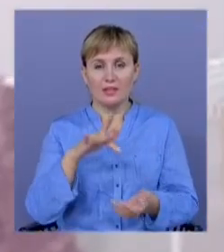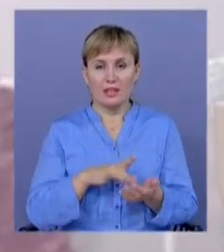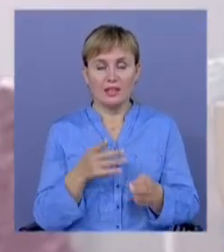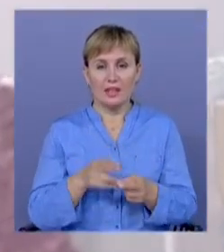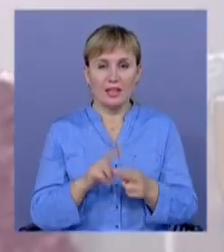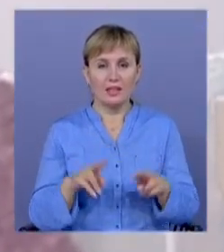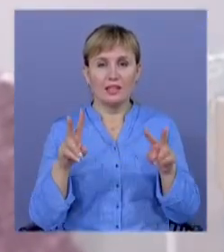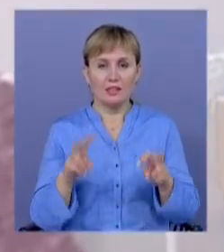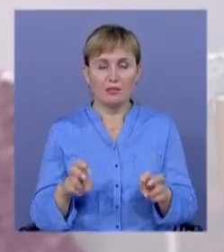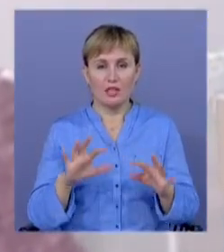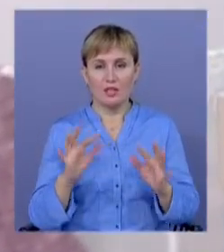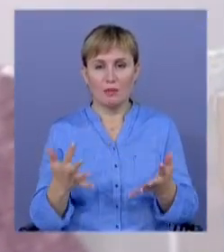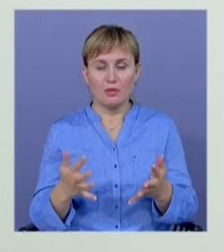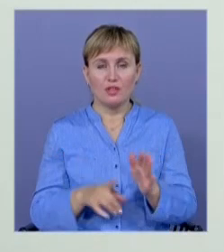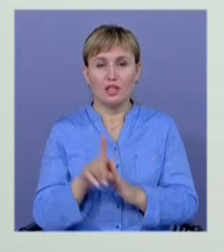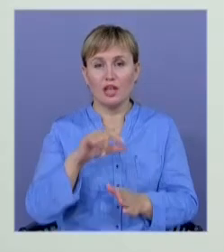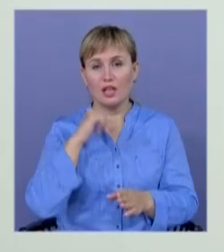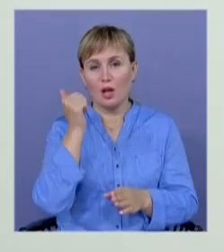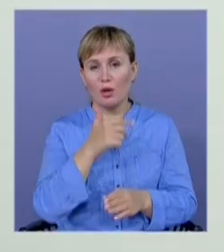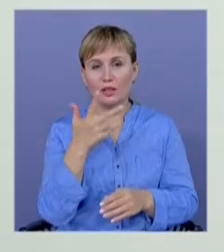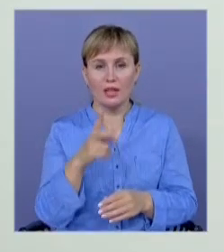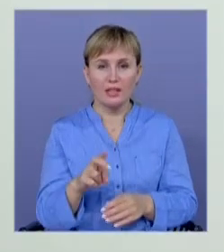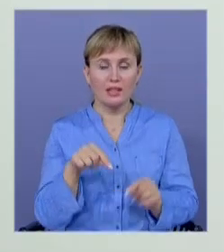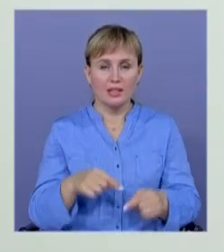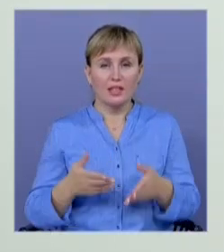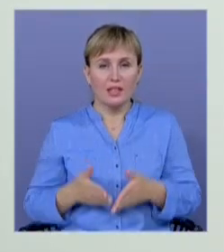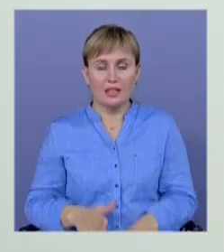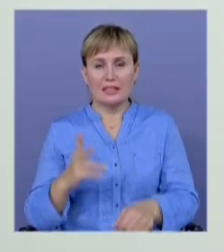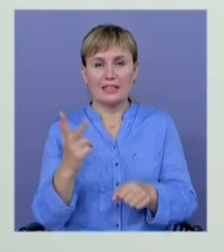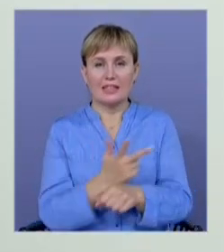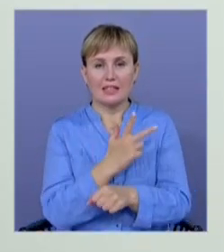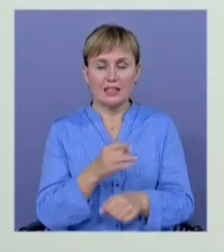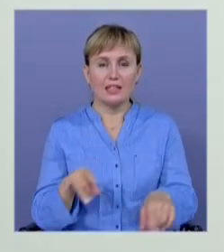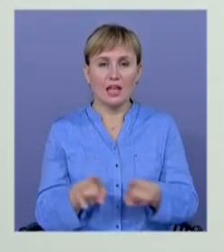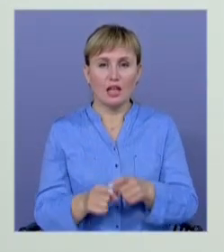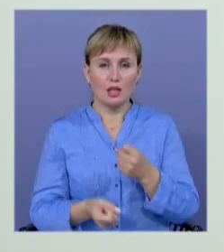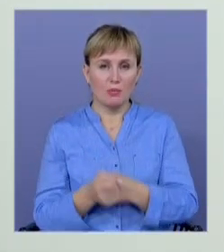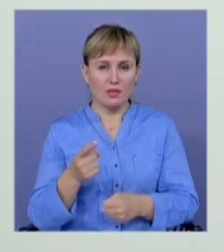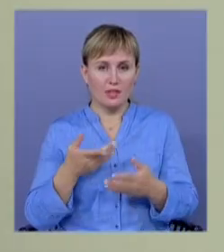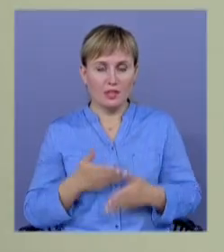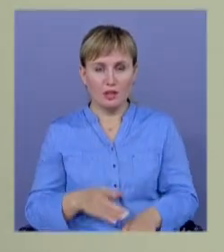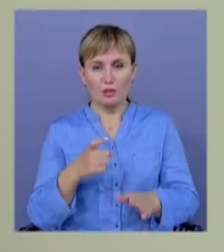это символичное событие. С начала года тройняшки здесь рождались 3, а также появились на